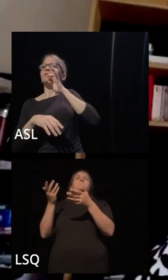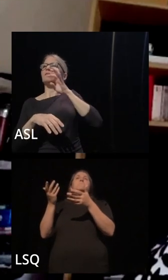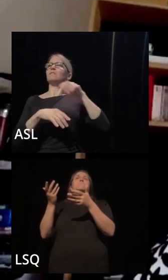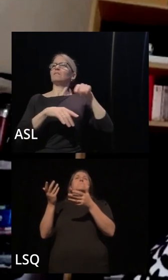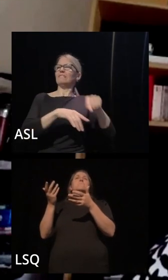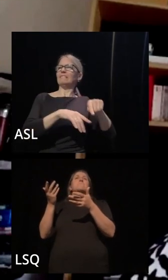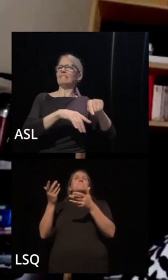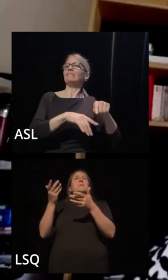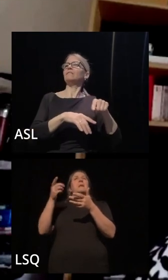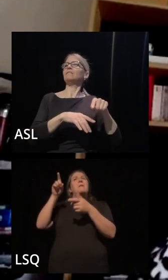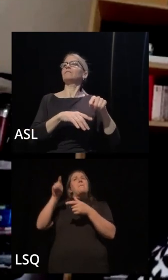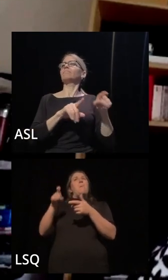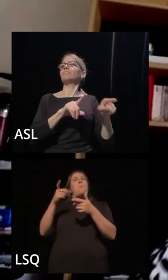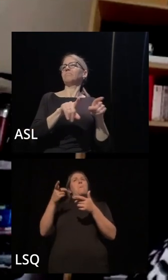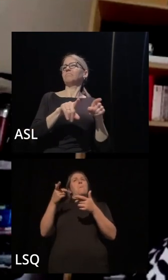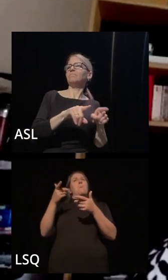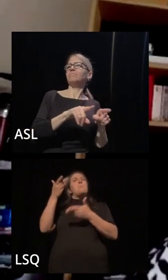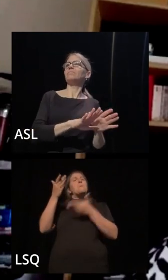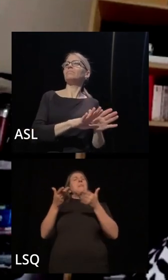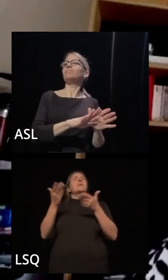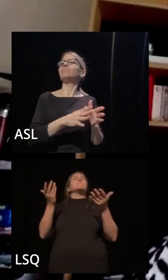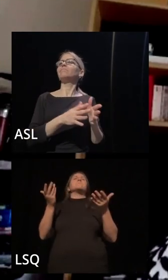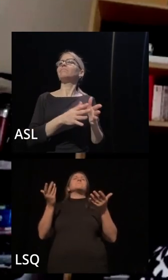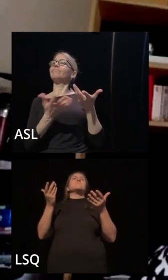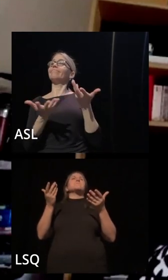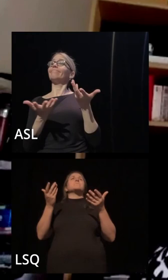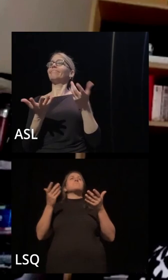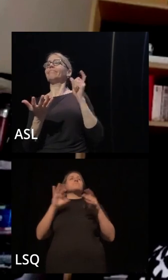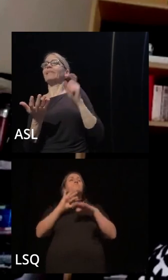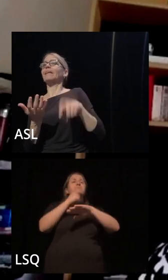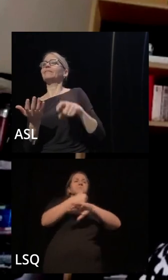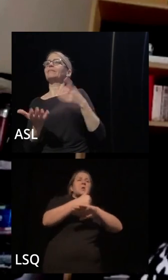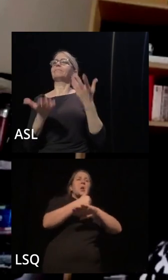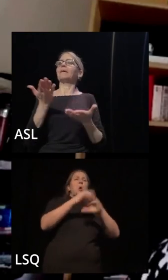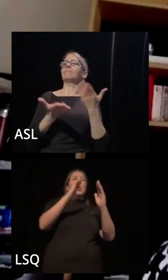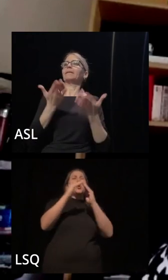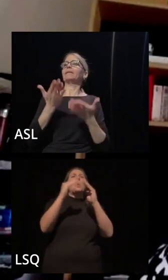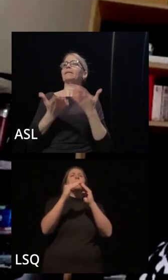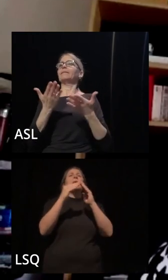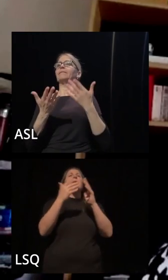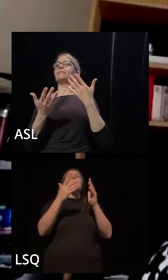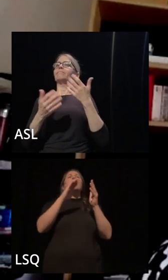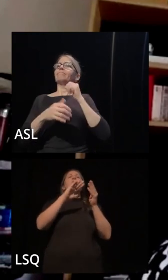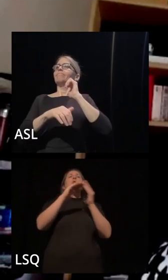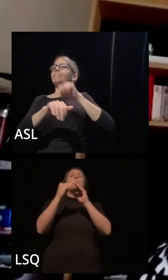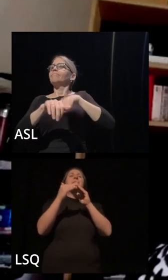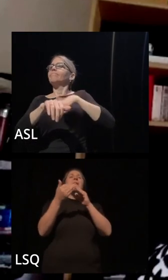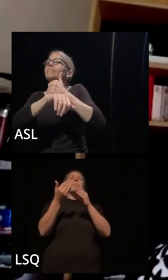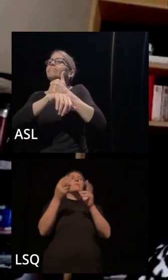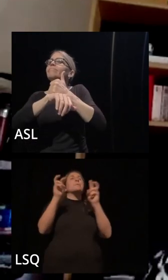toujours dans le viseur. Donc, et peut-être d'avoir des vis-à-vis, des comités de vigilance aussi.